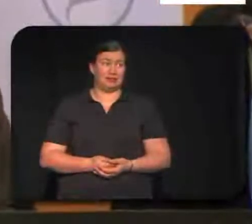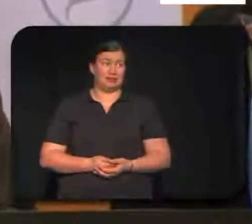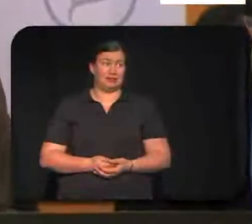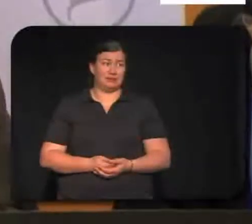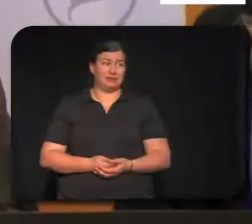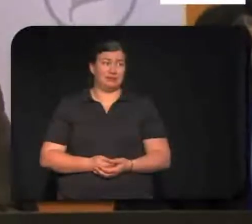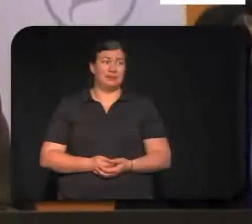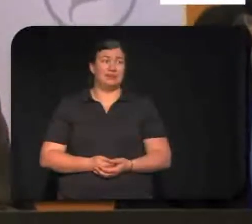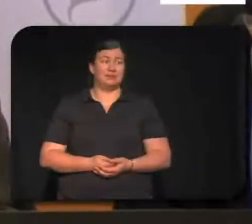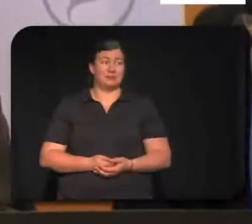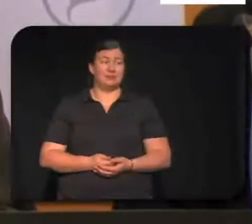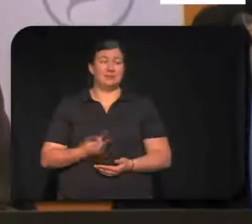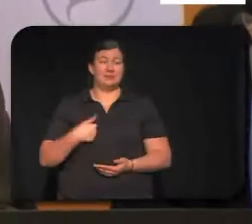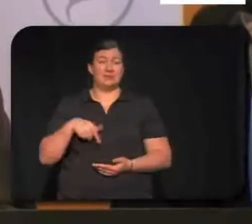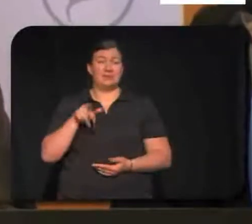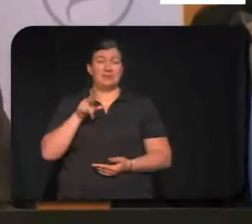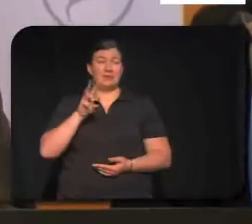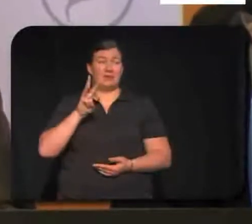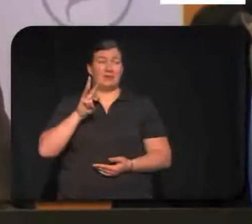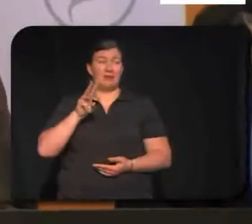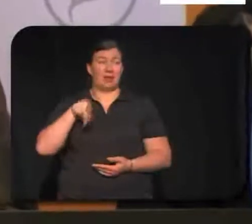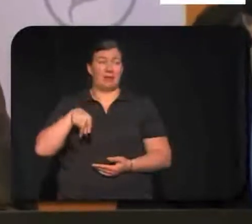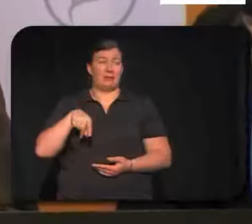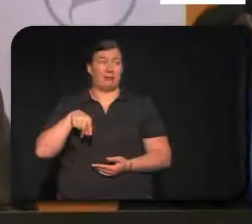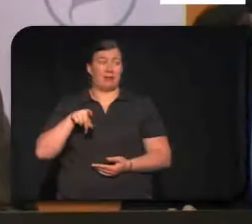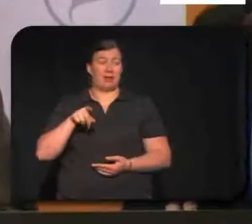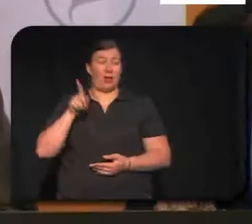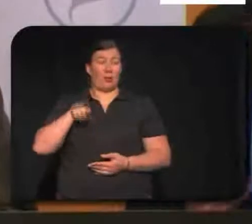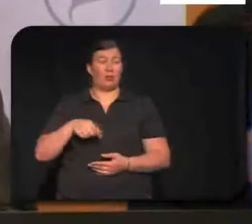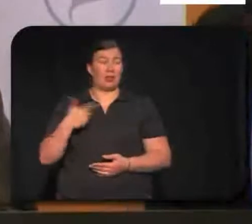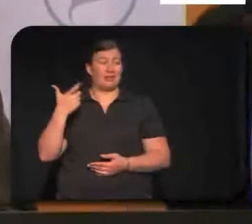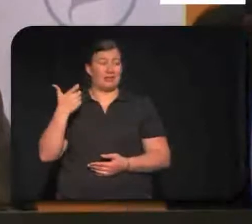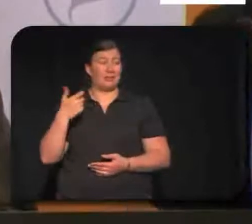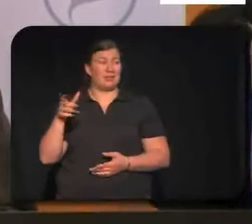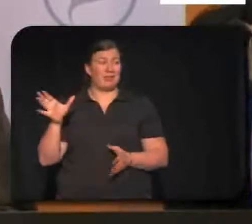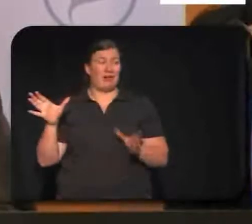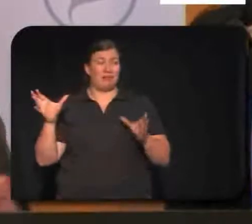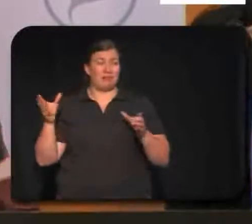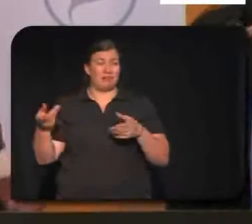WP 170 wurde zurückgezogen will den niemand übernehmen